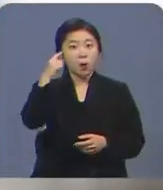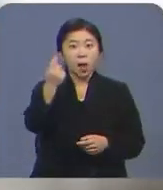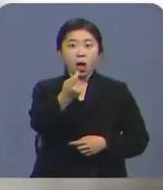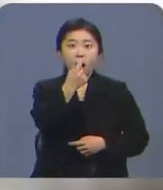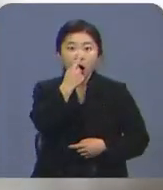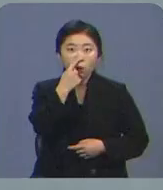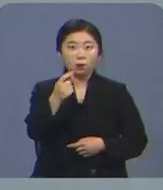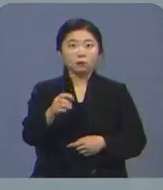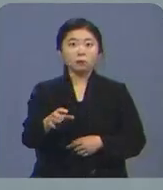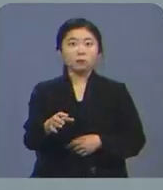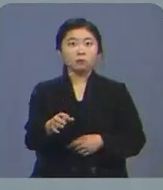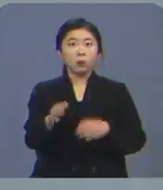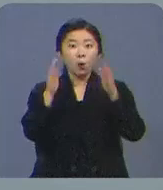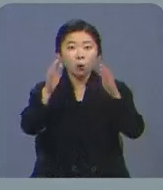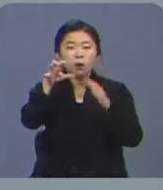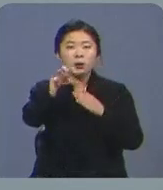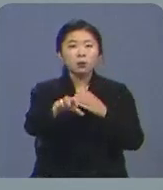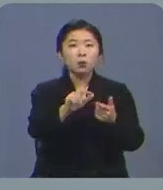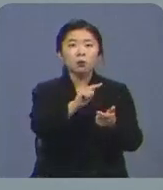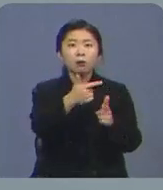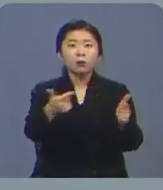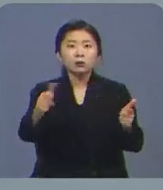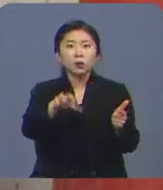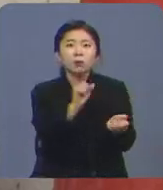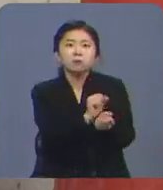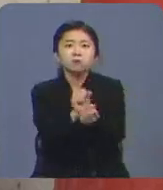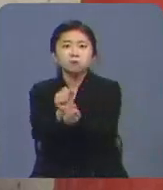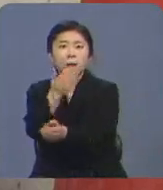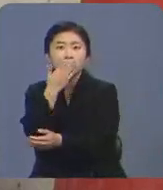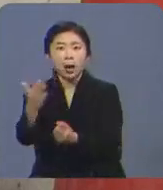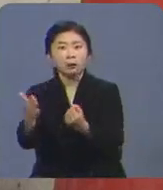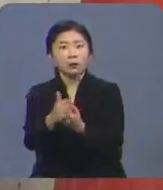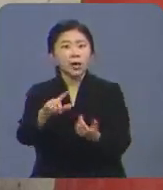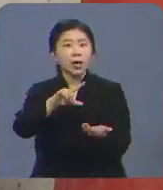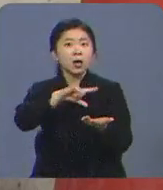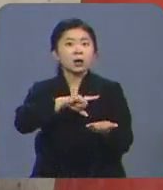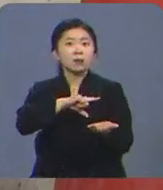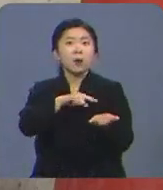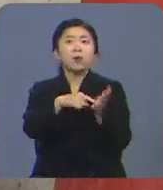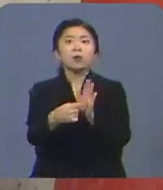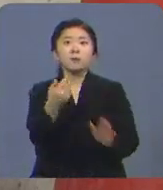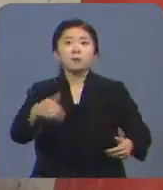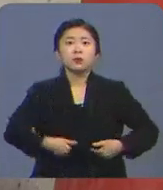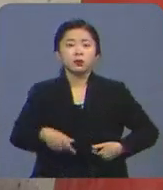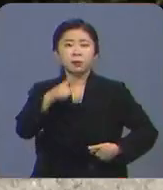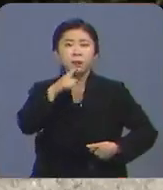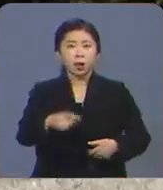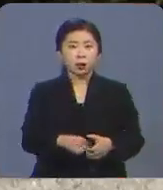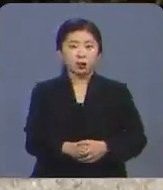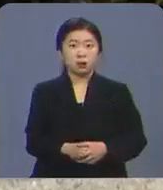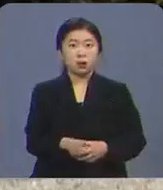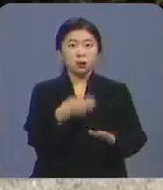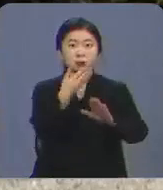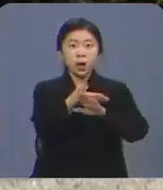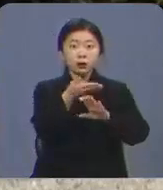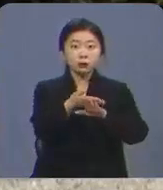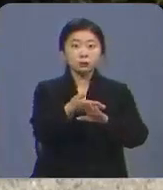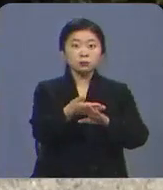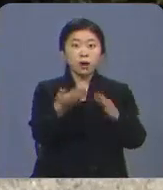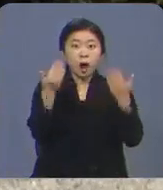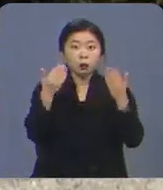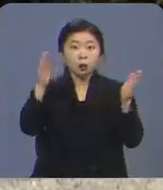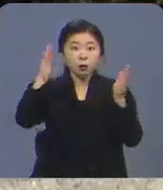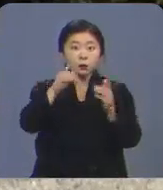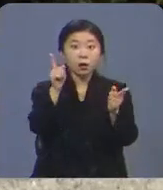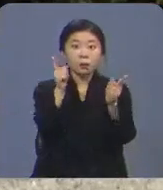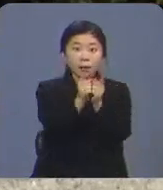통한 감염 가능성이 큰 만큼 적어도 학교 이름은 적극 공개해야 한다는 겁니다. 다른 학교 학생과도 교우를 하게 되고